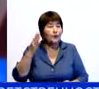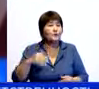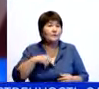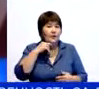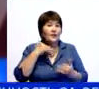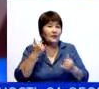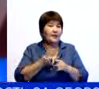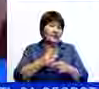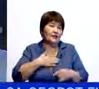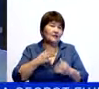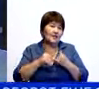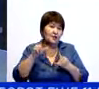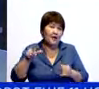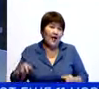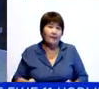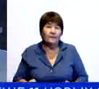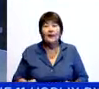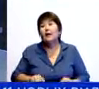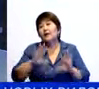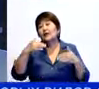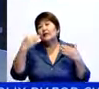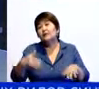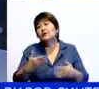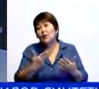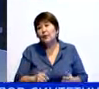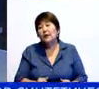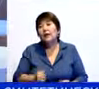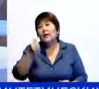кулачки за нашего земляка. На этом у меня все. Альмира. Спасибо, Аслан.